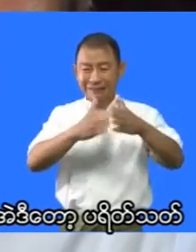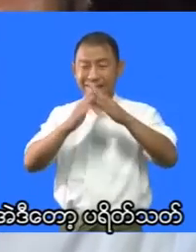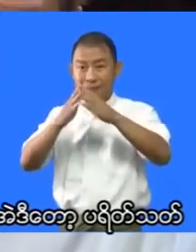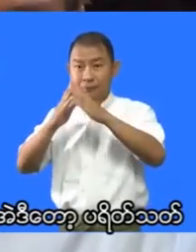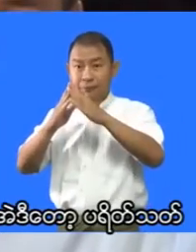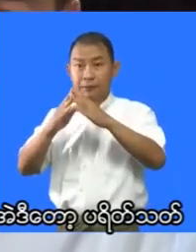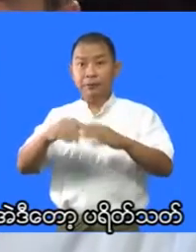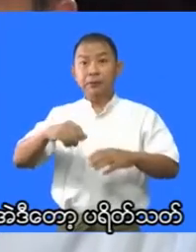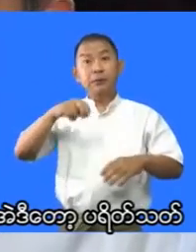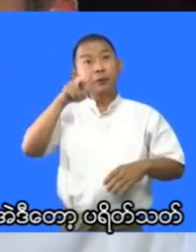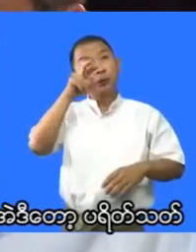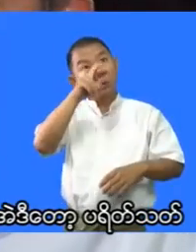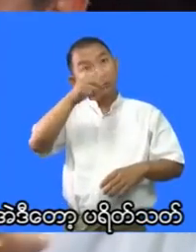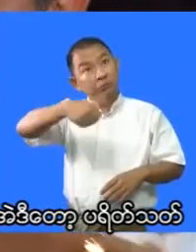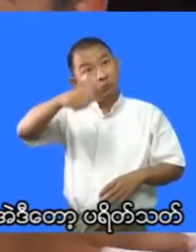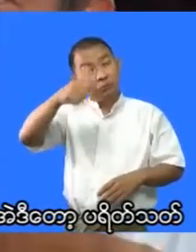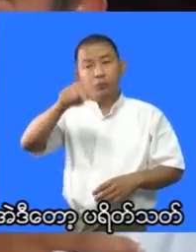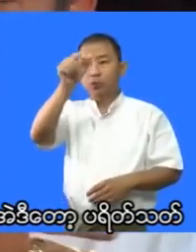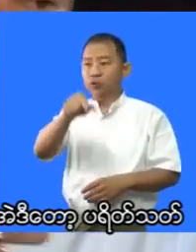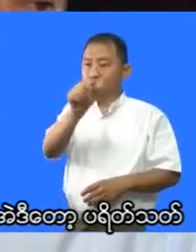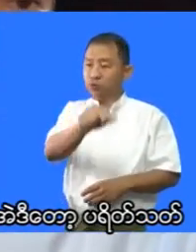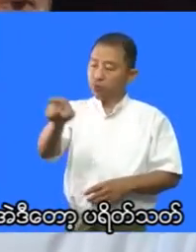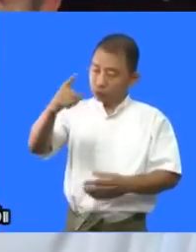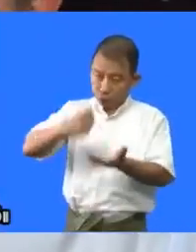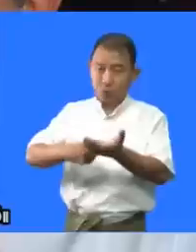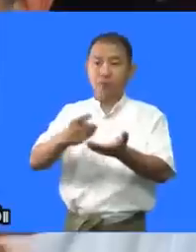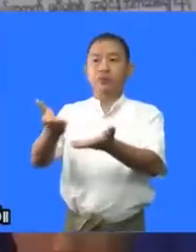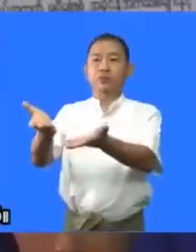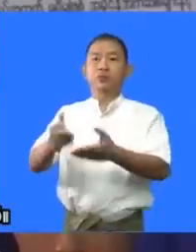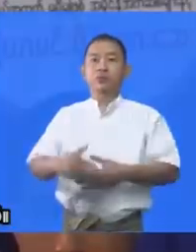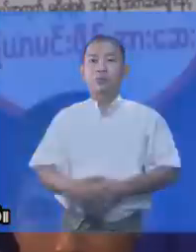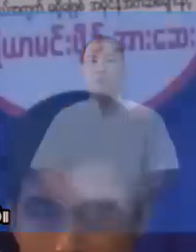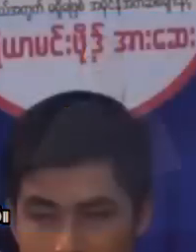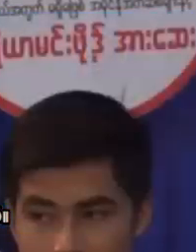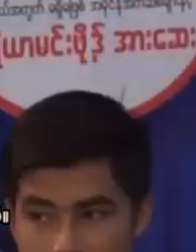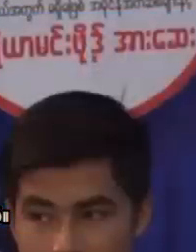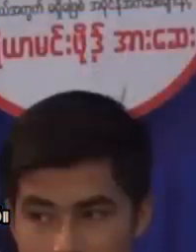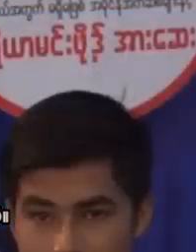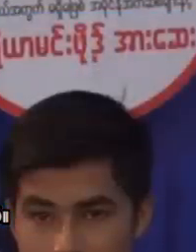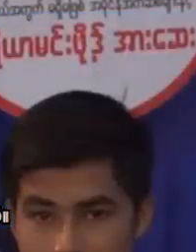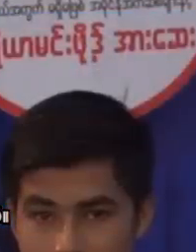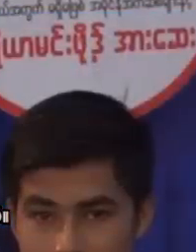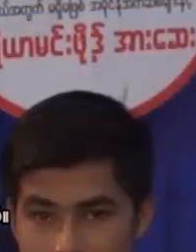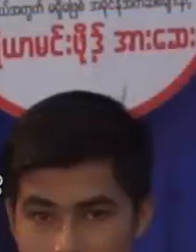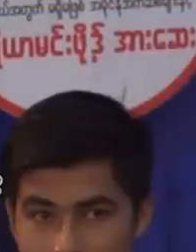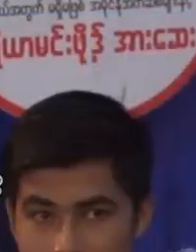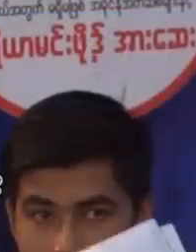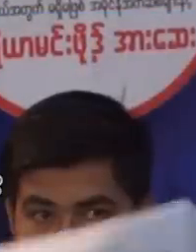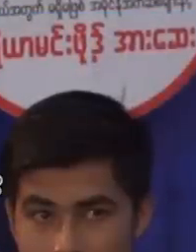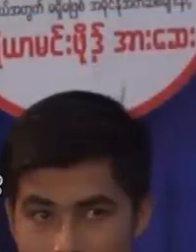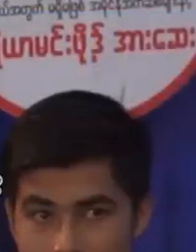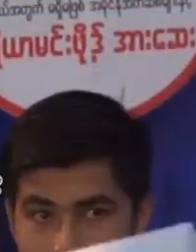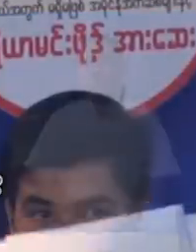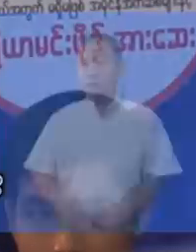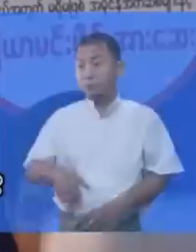င်ရုပ်ရှင်ကားဒုတ်နေပရိသတ်နေကတော့ direct ထိတွေ့ရမှာ ဟုတ်ကဲ့ အဲ့တော့ပရိသတ်လက်ခံတဲ့ပုံမှာမူတည်ပြီးတော့ပဲကျွန်တော်ယုံနေတော့ပြသွားမှာ ခုနမဆွေးနွေး